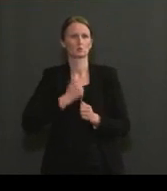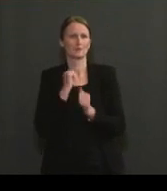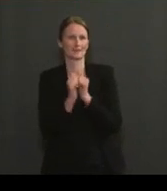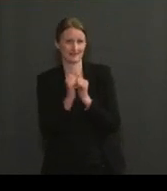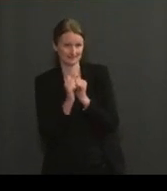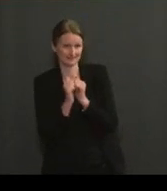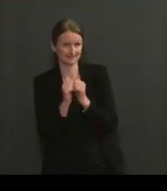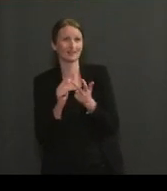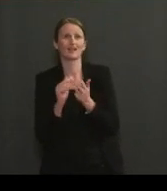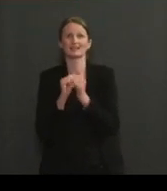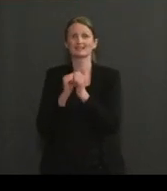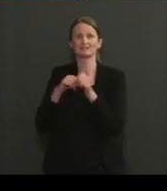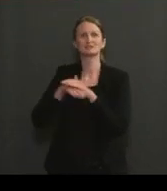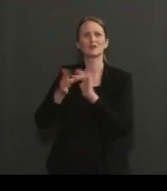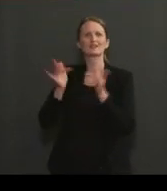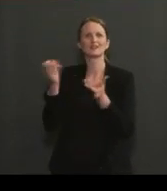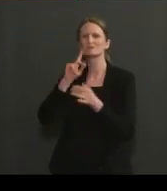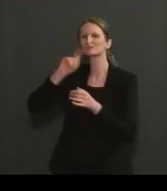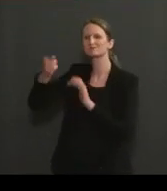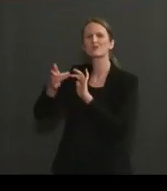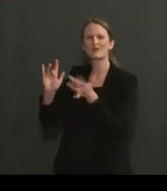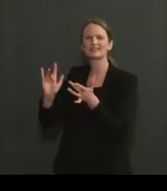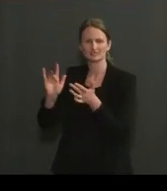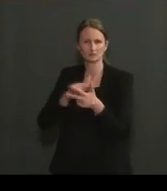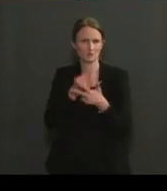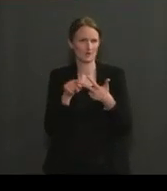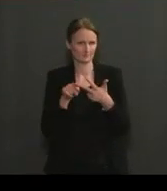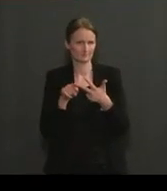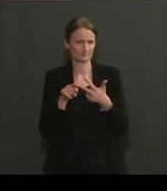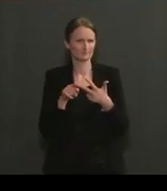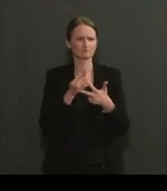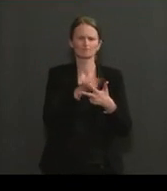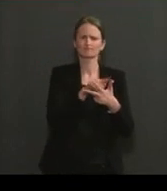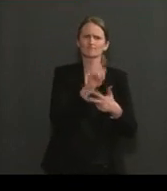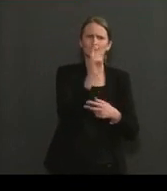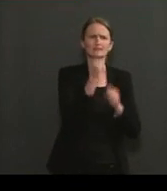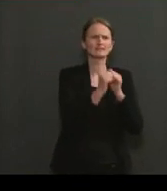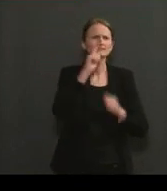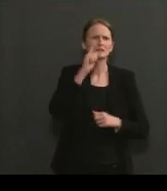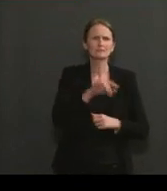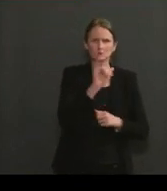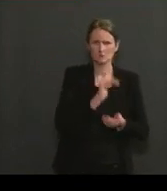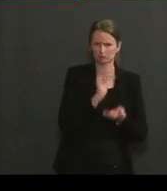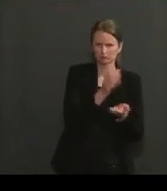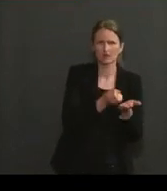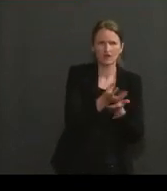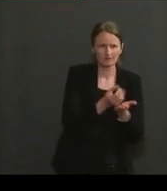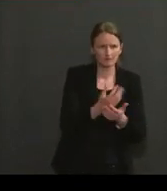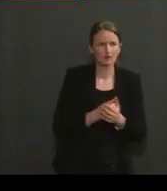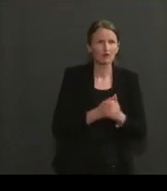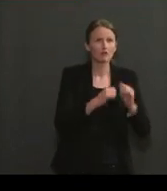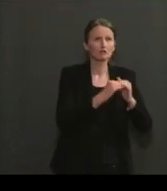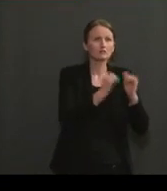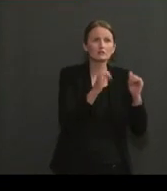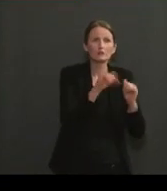Conceptuellement, qu'est-ce qu'un test rapide ? Un test rapide est un test qui est effectué en dehors du laboratoire. C'est un test dont on